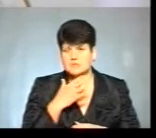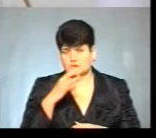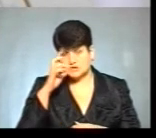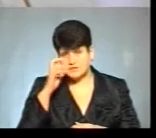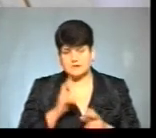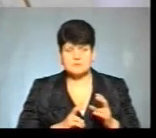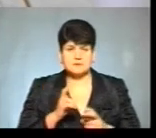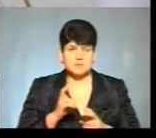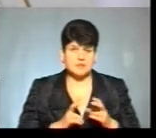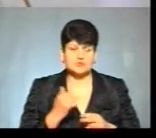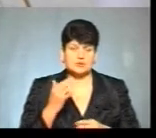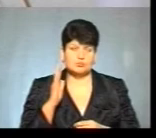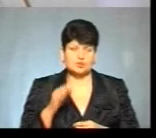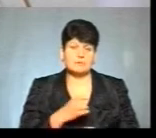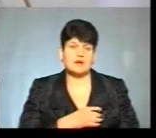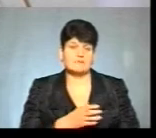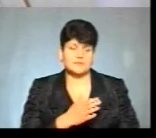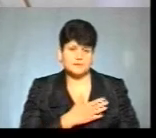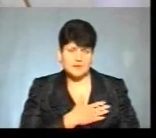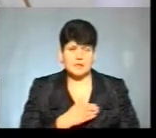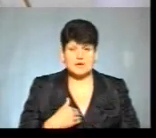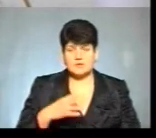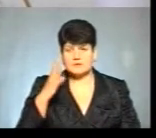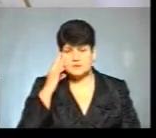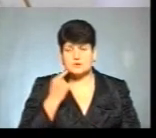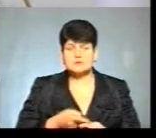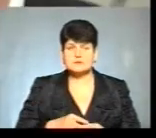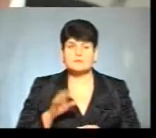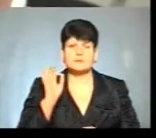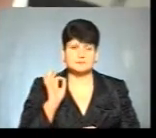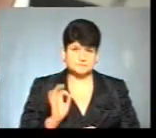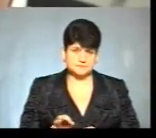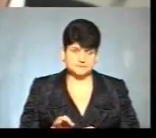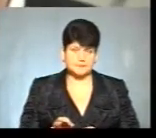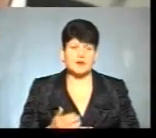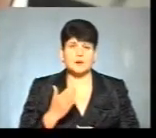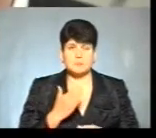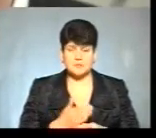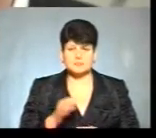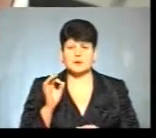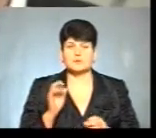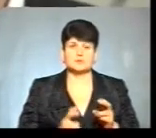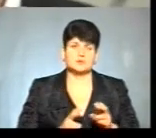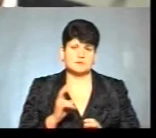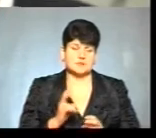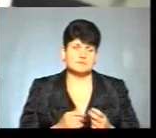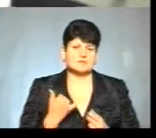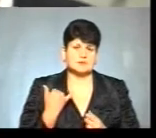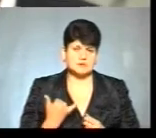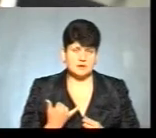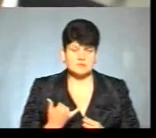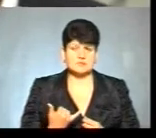підприємств сьогодні підуть в приватизацію. І я рахую, що це абсолютно правильно, тому що мають підприємства зараз, держава не